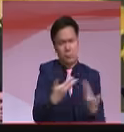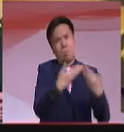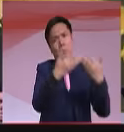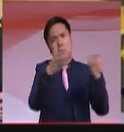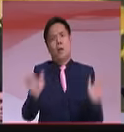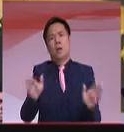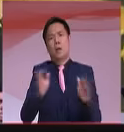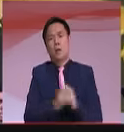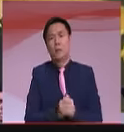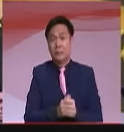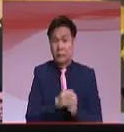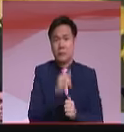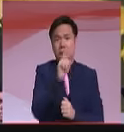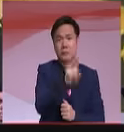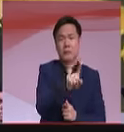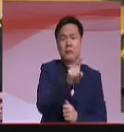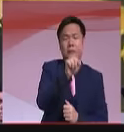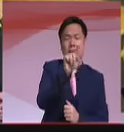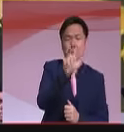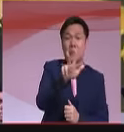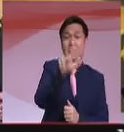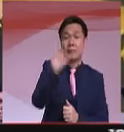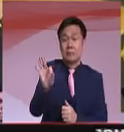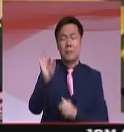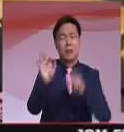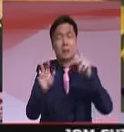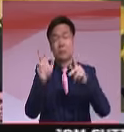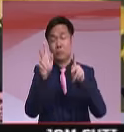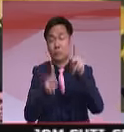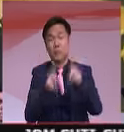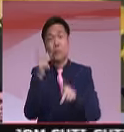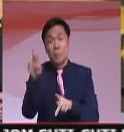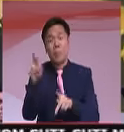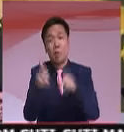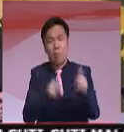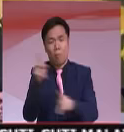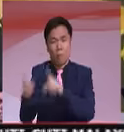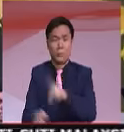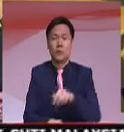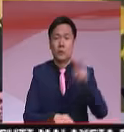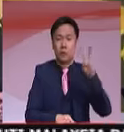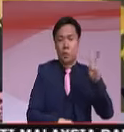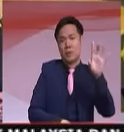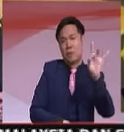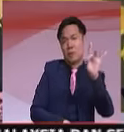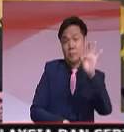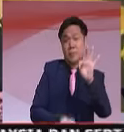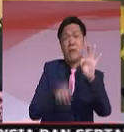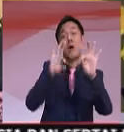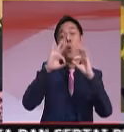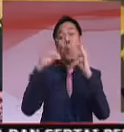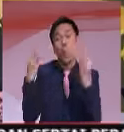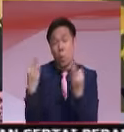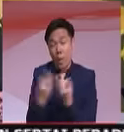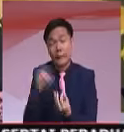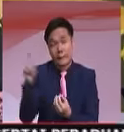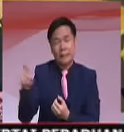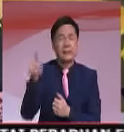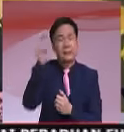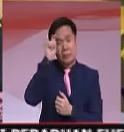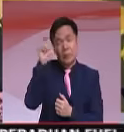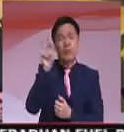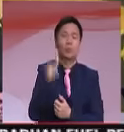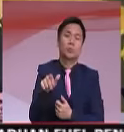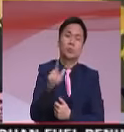dibuka menempatkan 1139 penduduk daripada 289 keluarga di kemaman